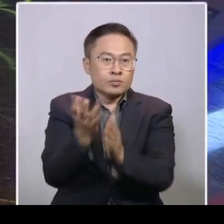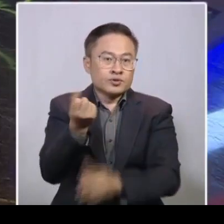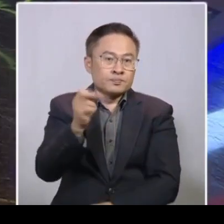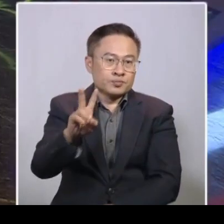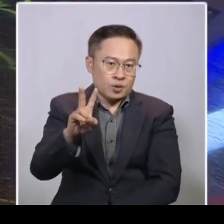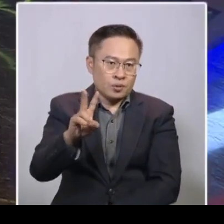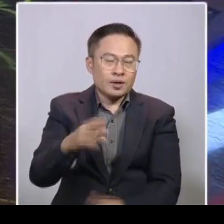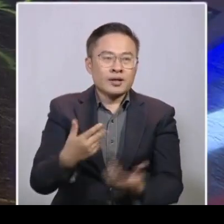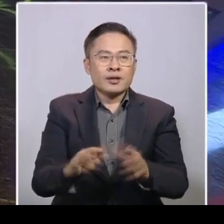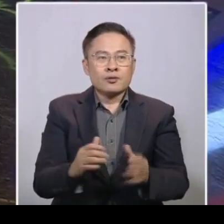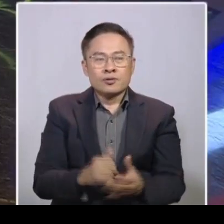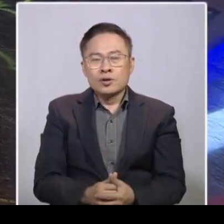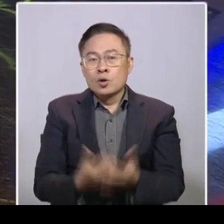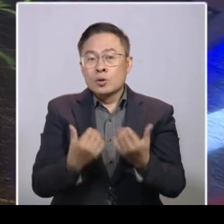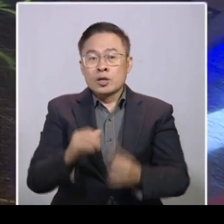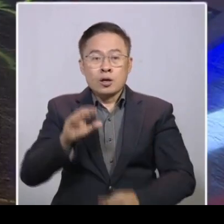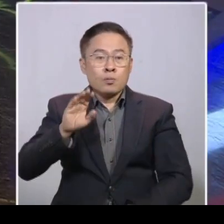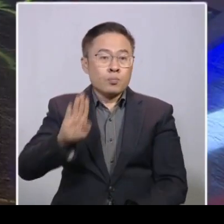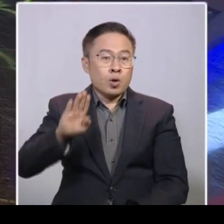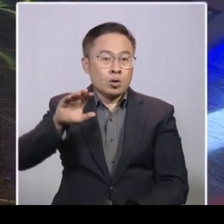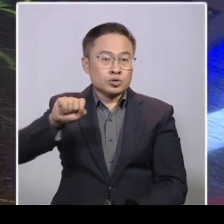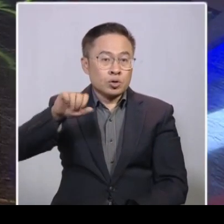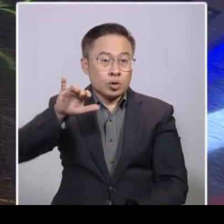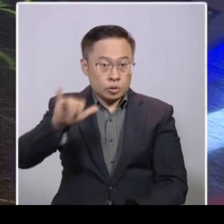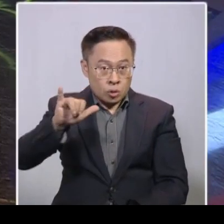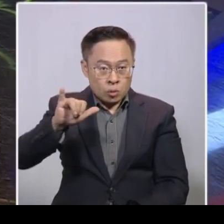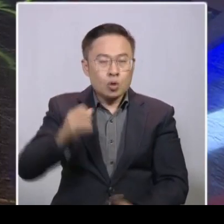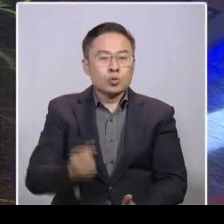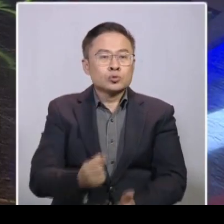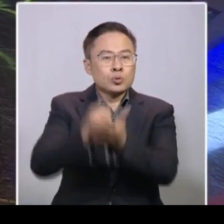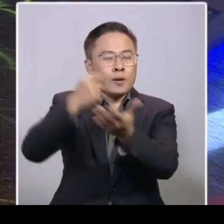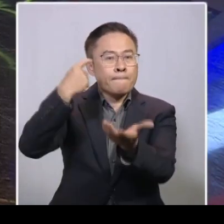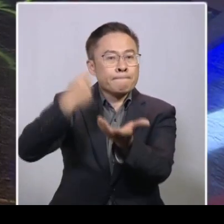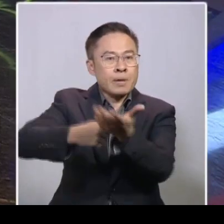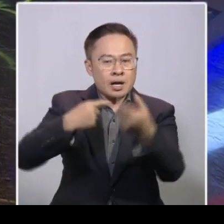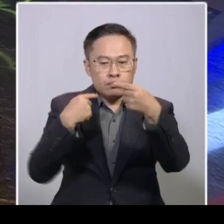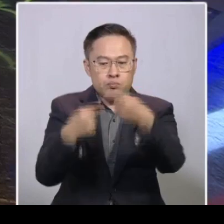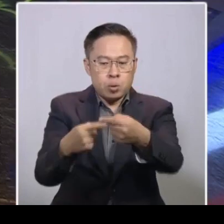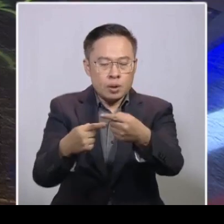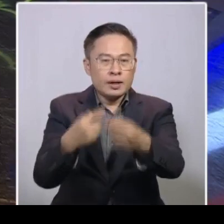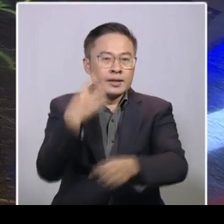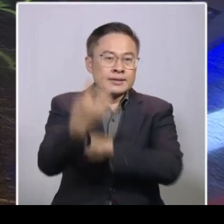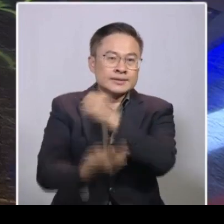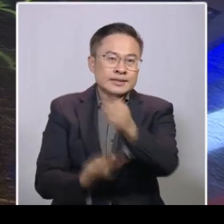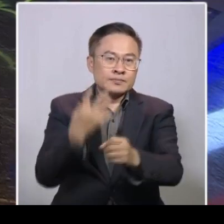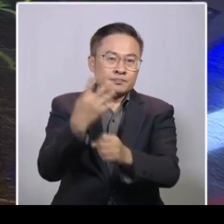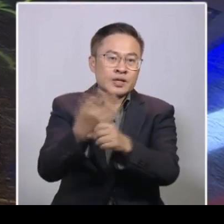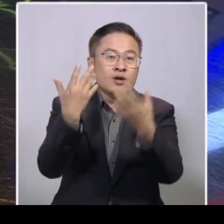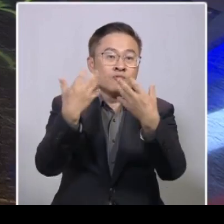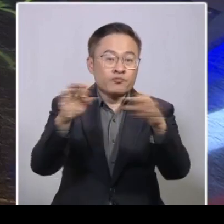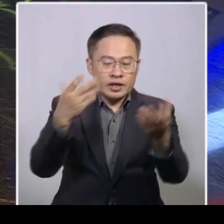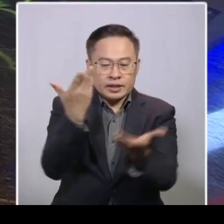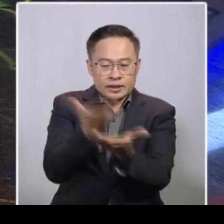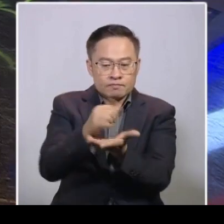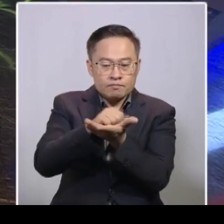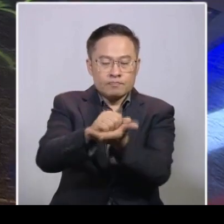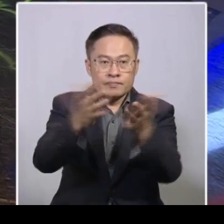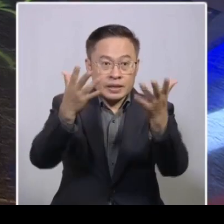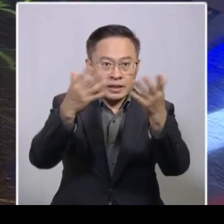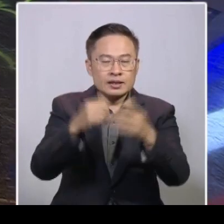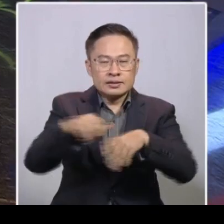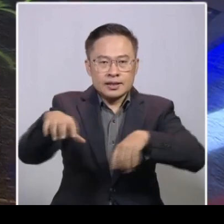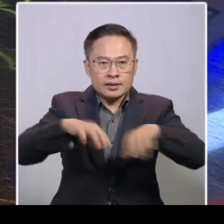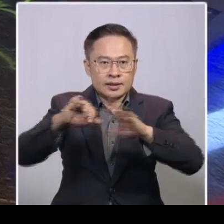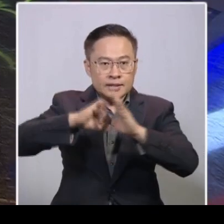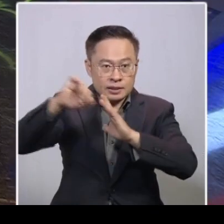บสยนะครับยกทัค้ำประกันจัดเต็มฟรีค่าธรรมเนียมสูงสุดนาน 4ปีในงาน Money Expo2023เชียงใหม่